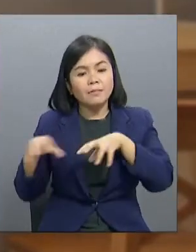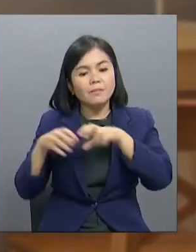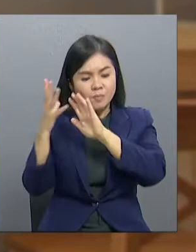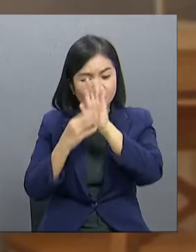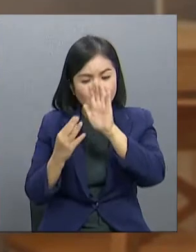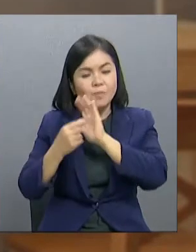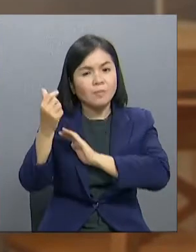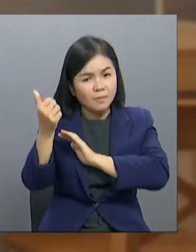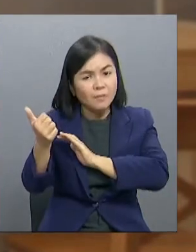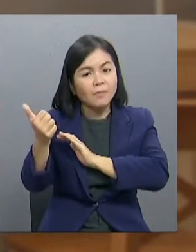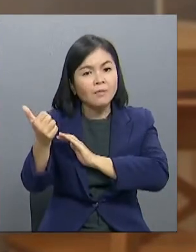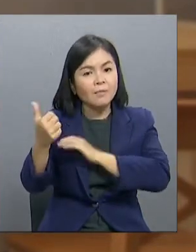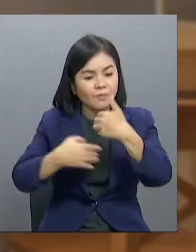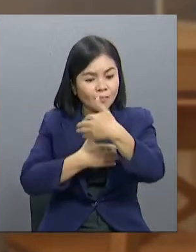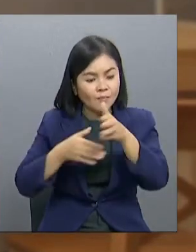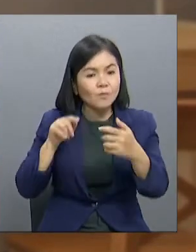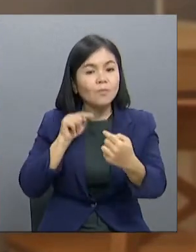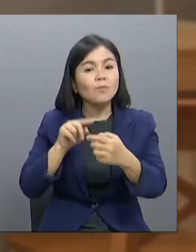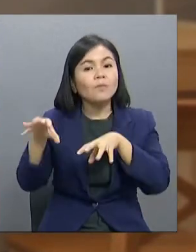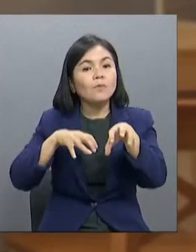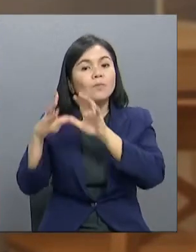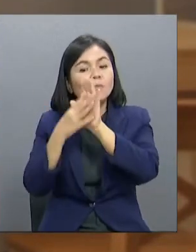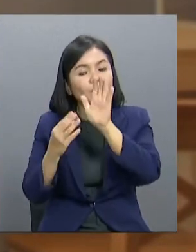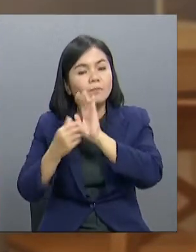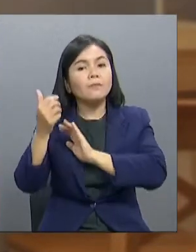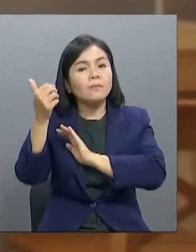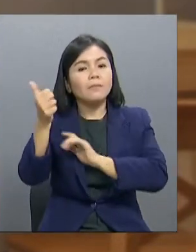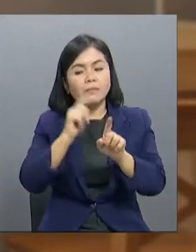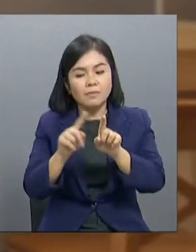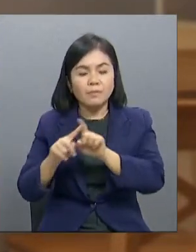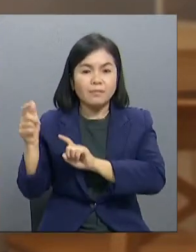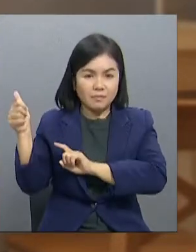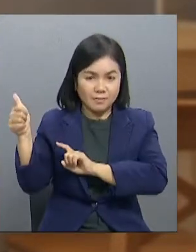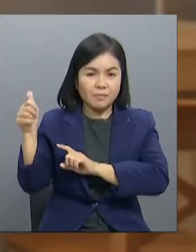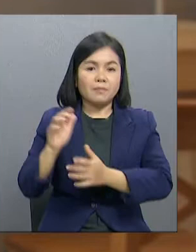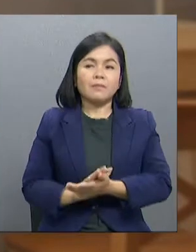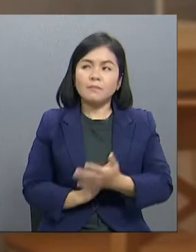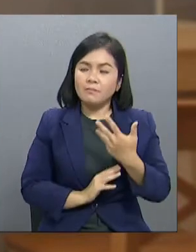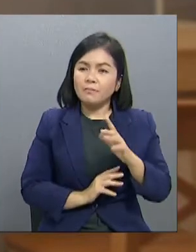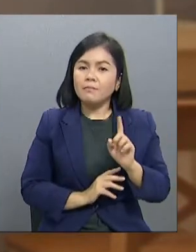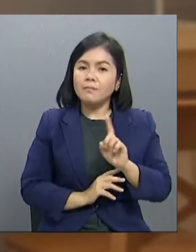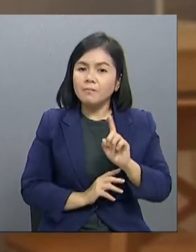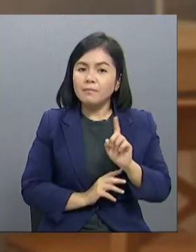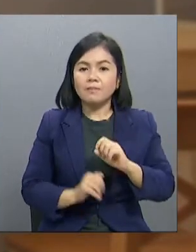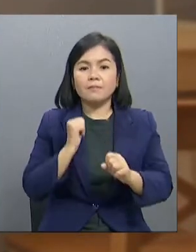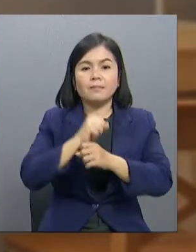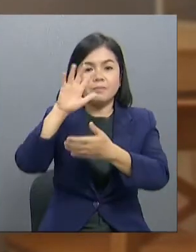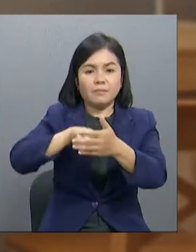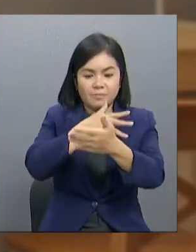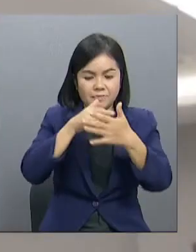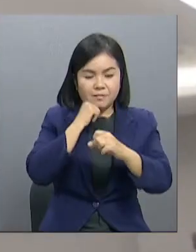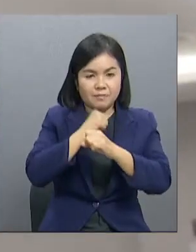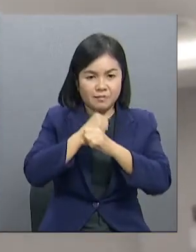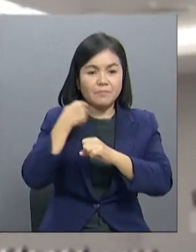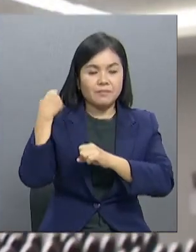ให้ความรู้ต่างๆเกี่ยวกับให้ความรู้ staff ของเรานะคะแล้วก็ในเรื่องของการวางแผนงานต่างๆเนี่ย